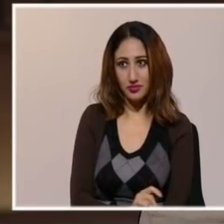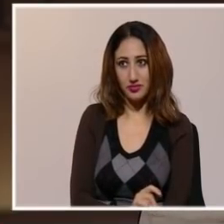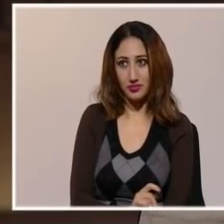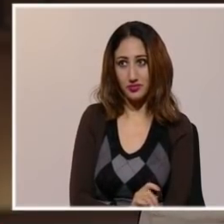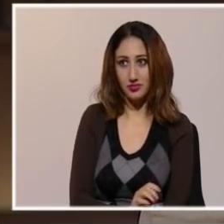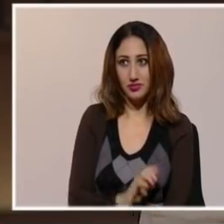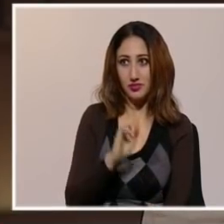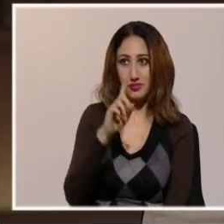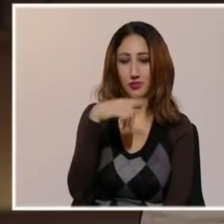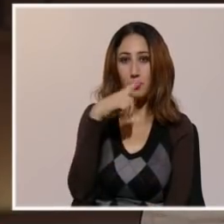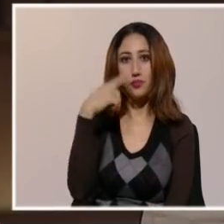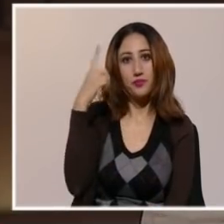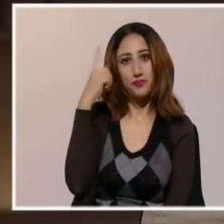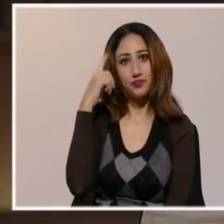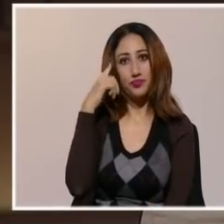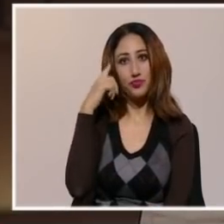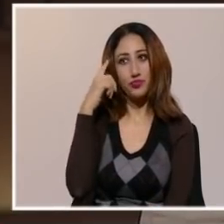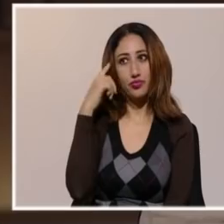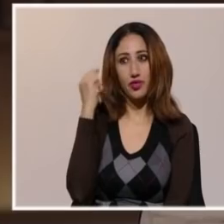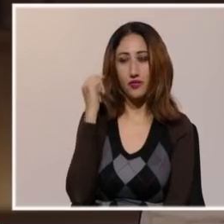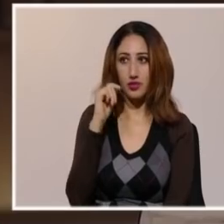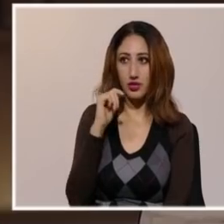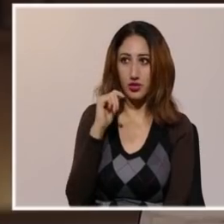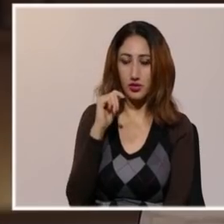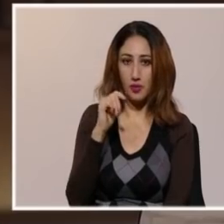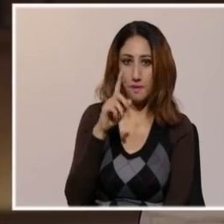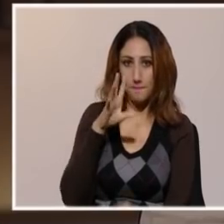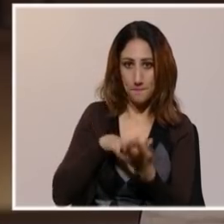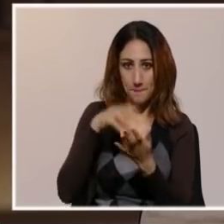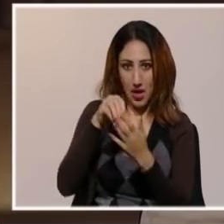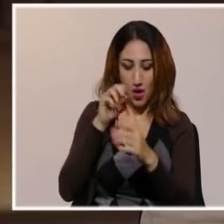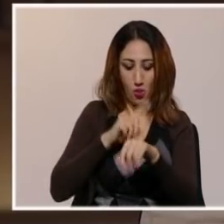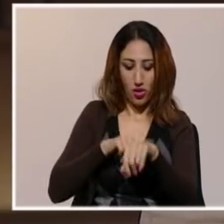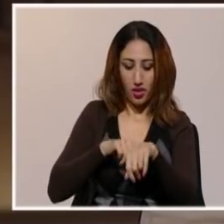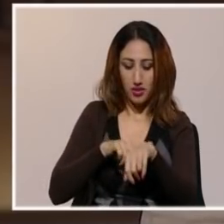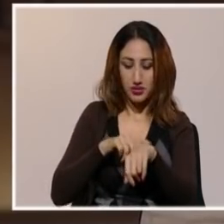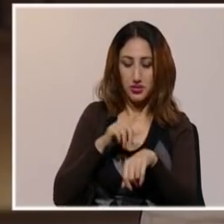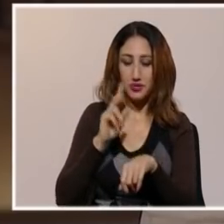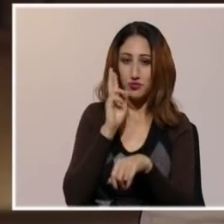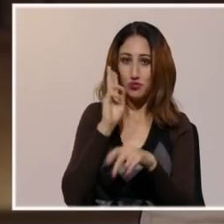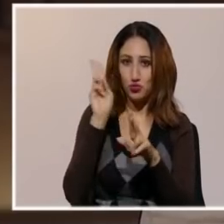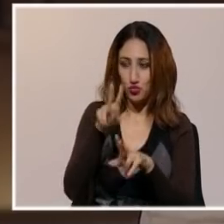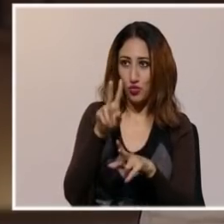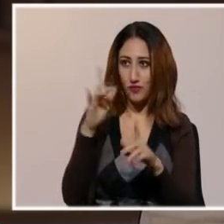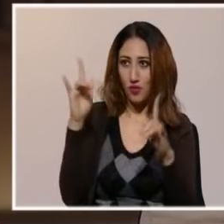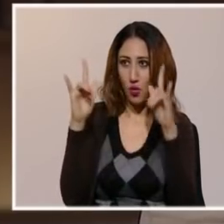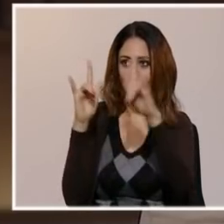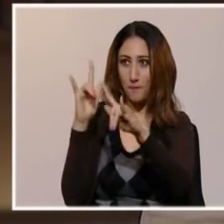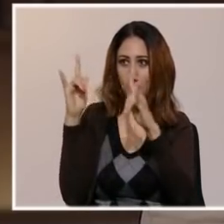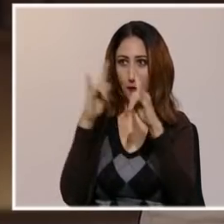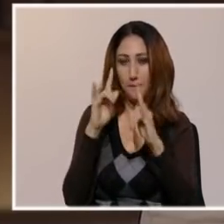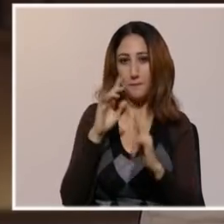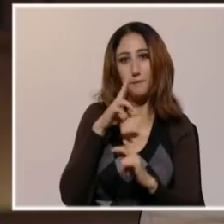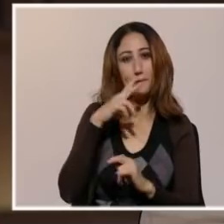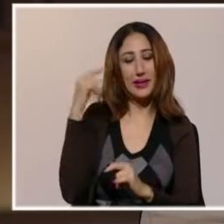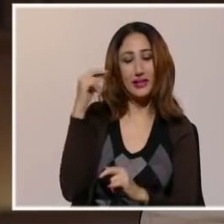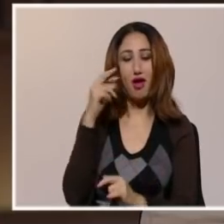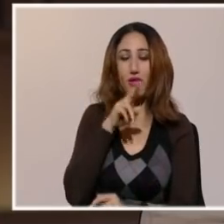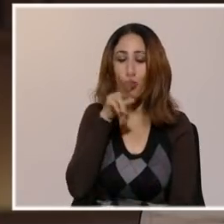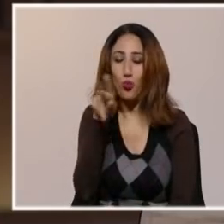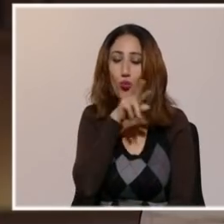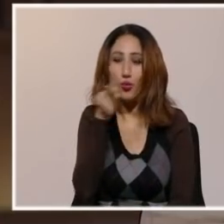معلش خلينا نفتكر مع بعض تمام. دلوقتي اللحظه الاولانيه اللي اعترفت فيها بالحب، بس هتكلمها بالايطالي وترد عليك يا بالايطالي.